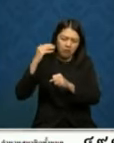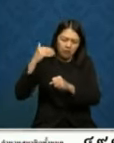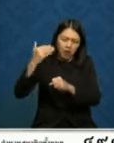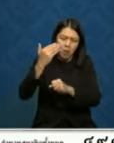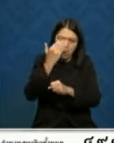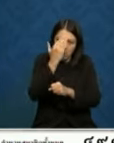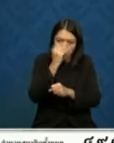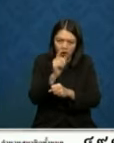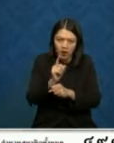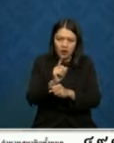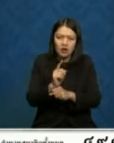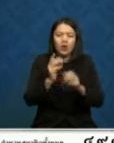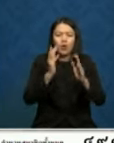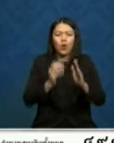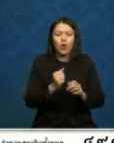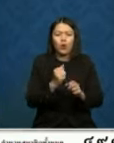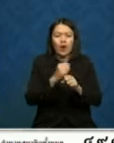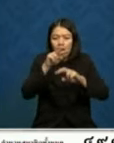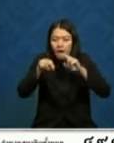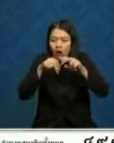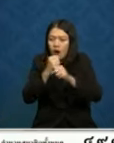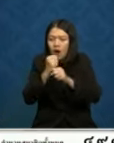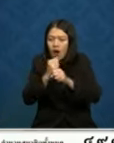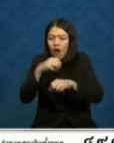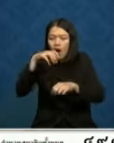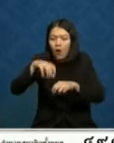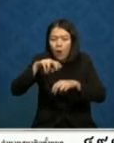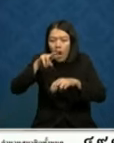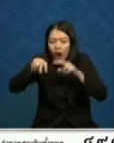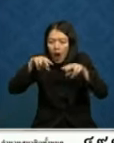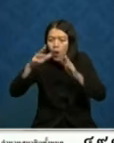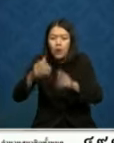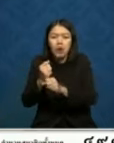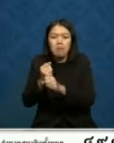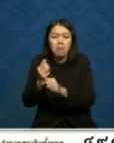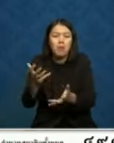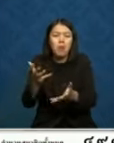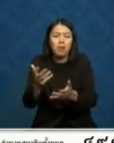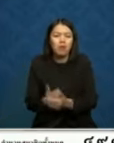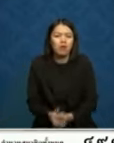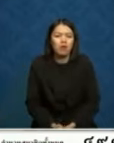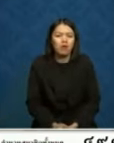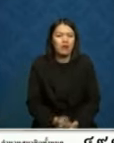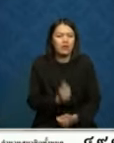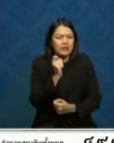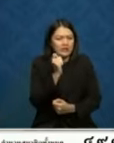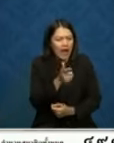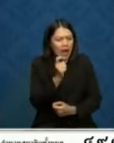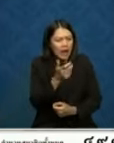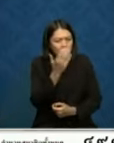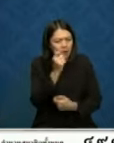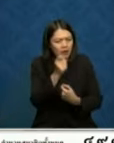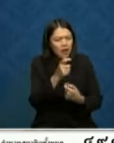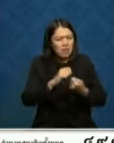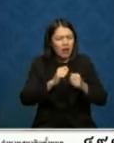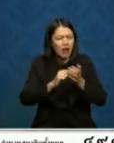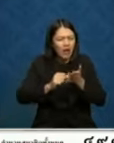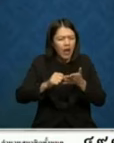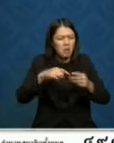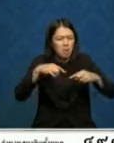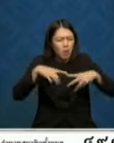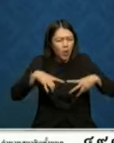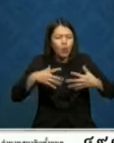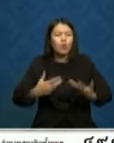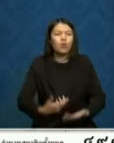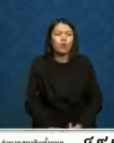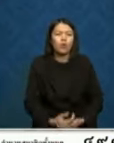าคนในการหางานไม่พอกรมการจัดหางานมีเจ้าหน้าที่ไม่พออ่ะแล้วมาจ้างบัณฑิตแรงงานคำถามคือมันแก้ปัญหาตรงจุดไหมครับโครง